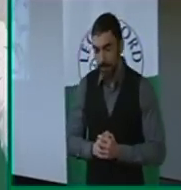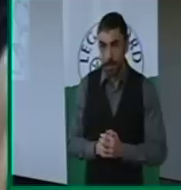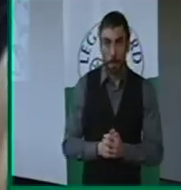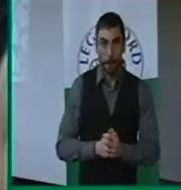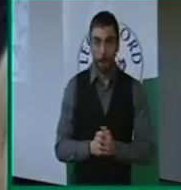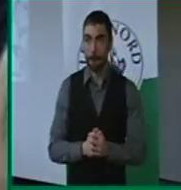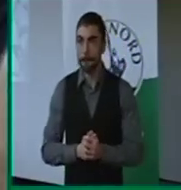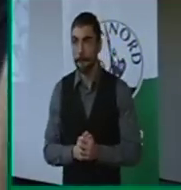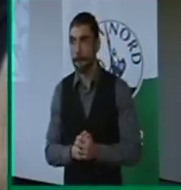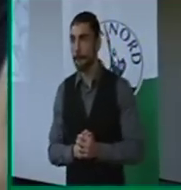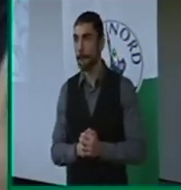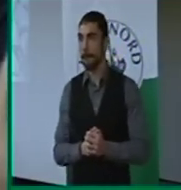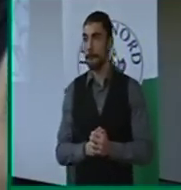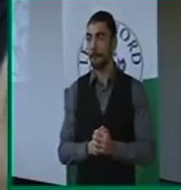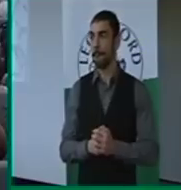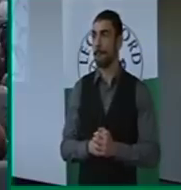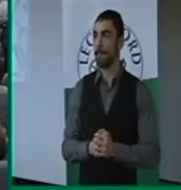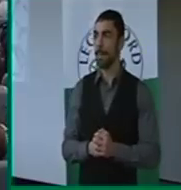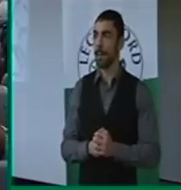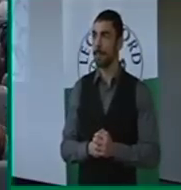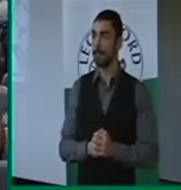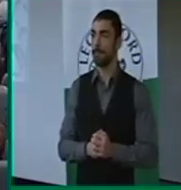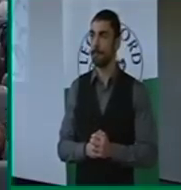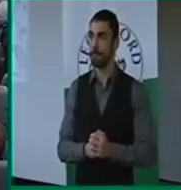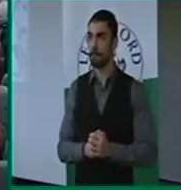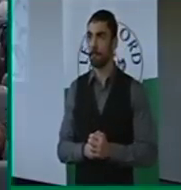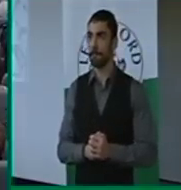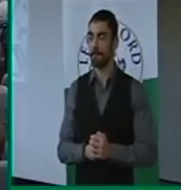perché Perché non gliel'ha ordinato il